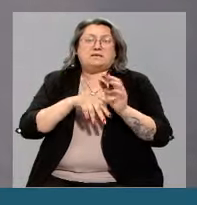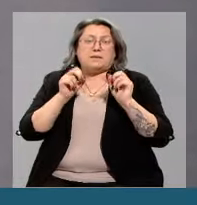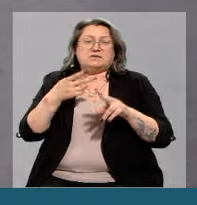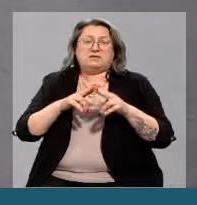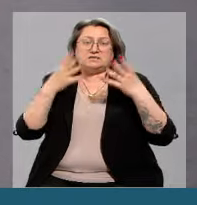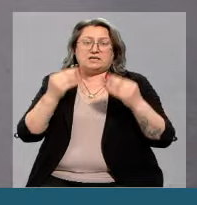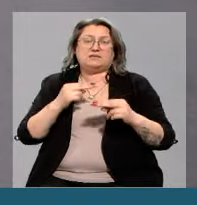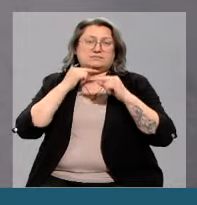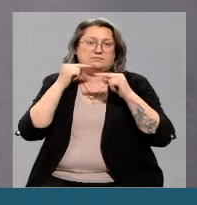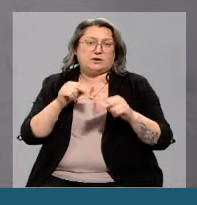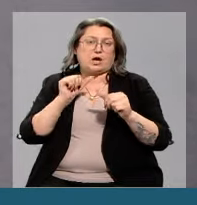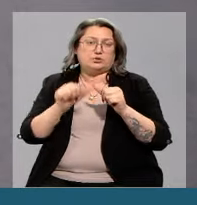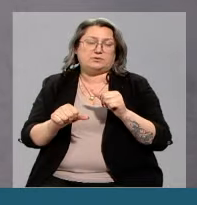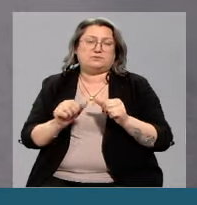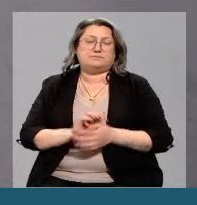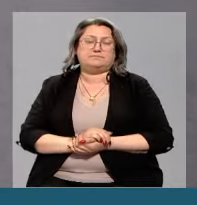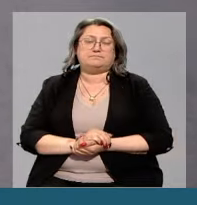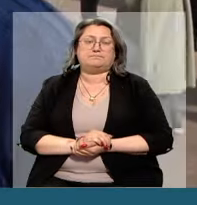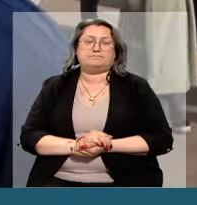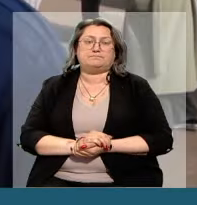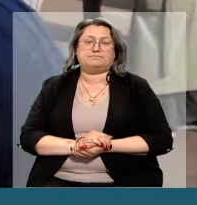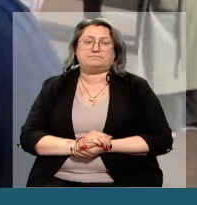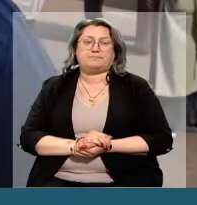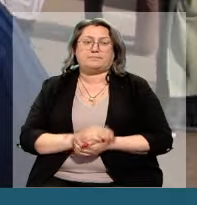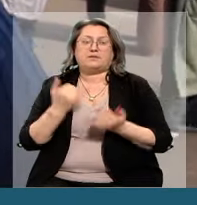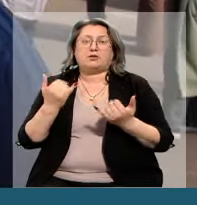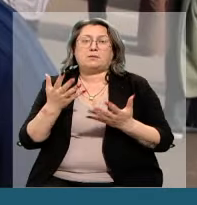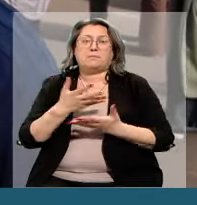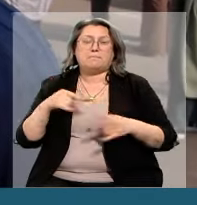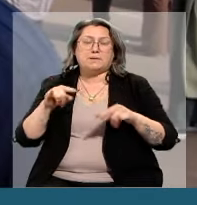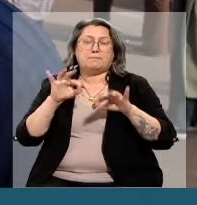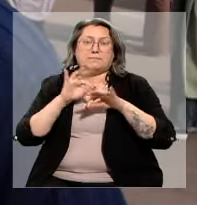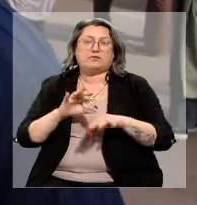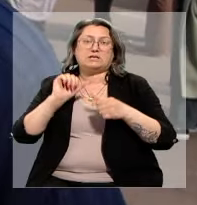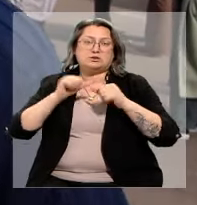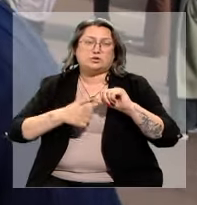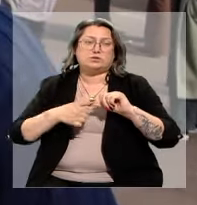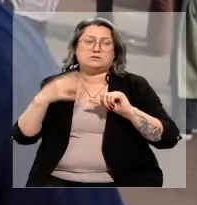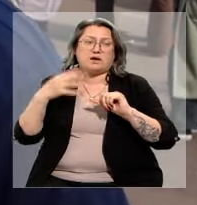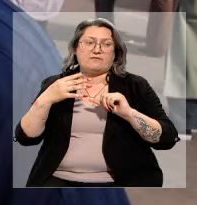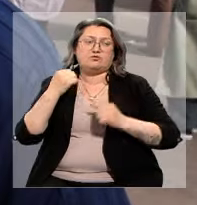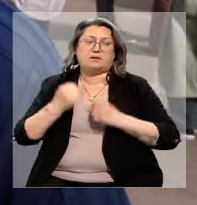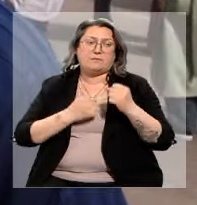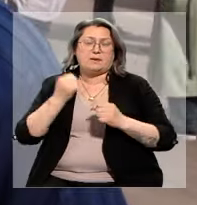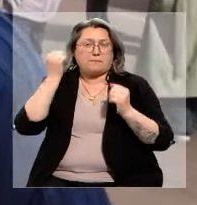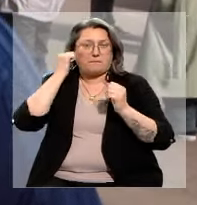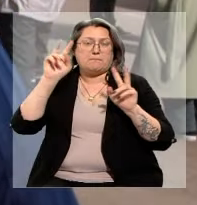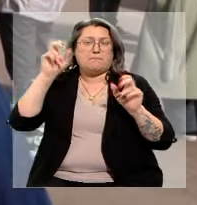этот день уделяется особое внимание. Сегодня мы проводим традиционный 40-й забег